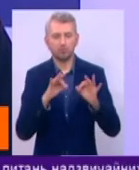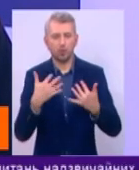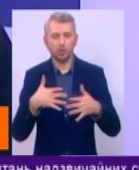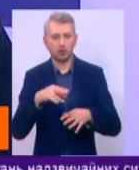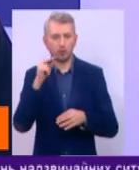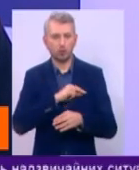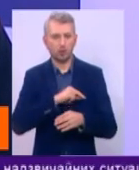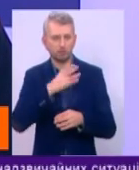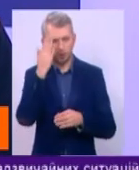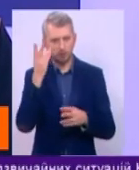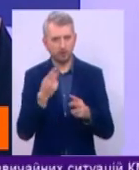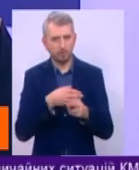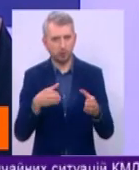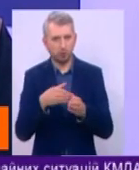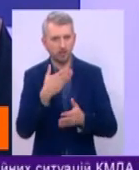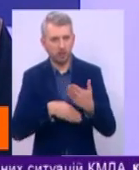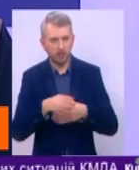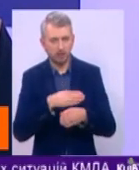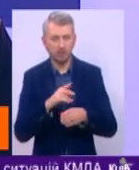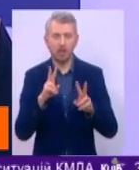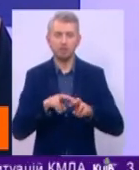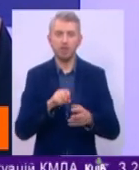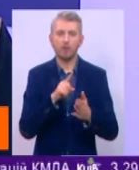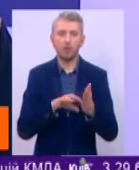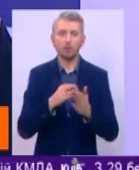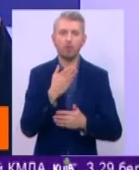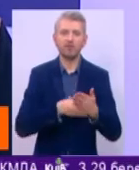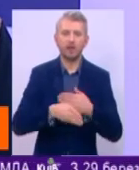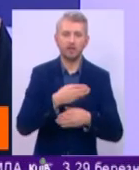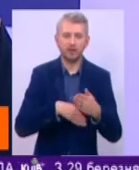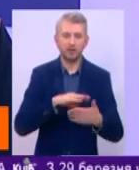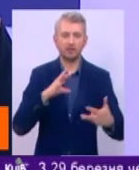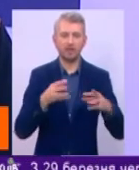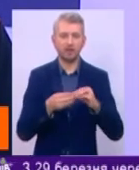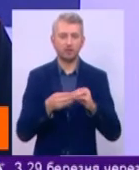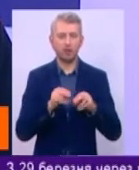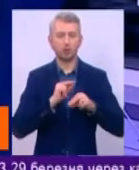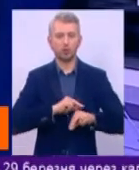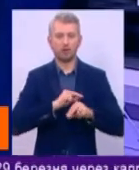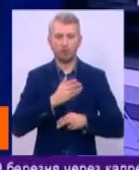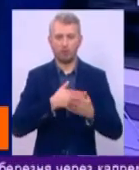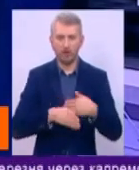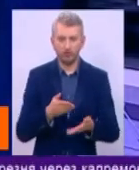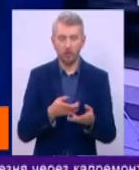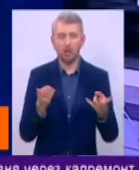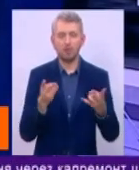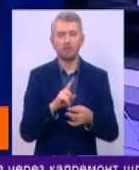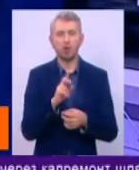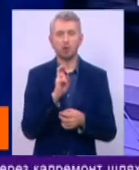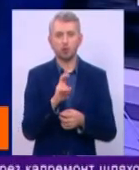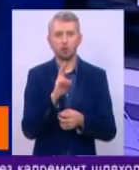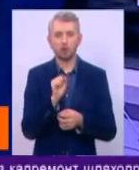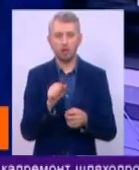без группы инвалидности и рассматривали вопрос об инвалидности вследствие трудового увечья, необходимо, чтобы